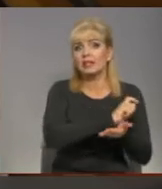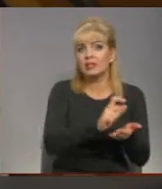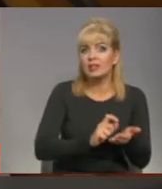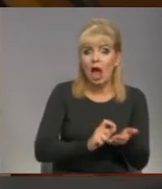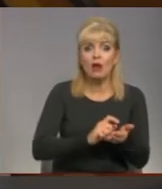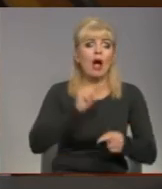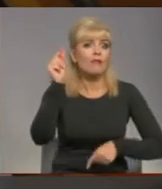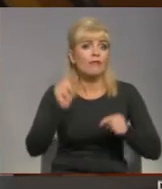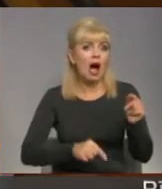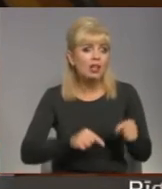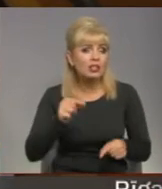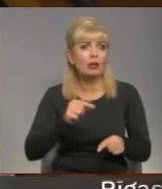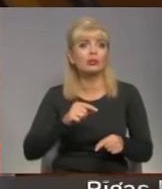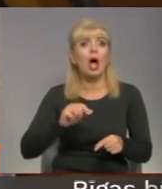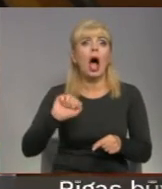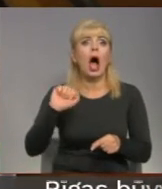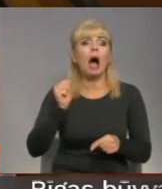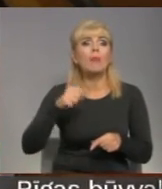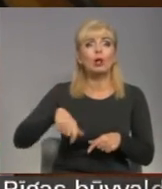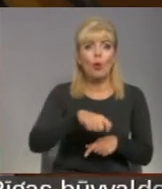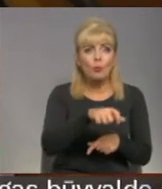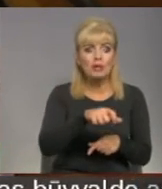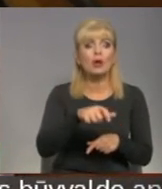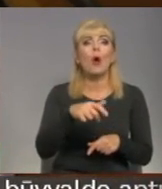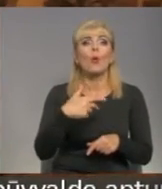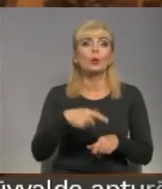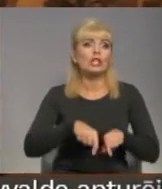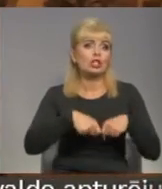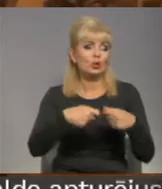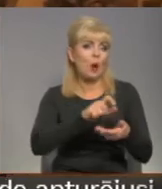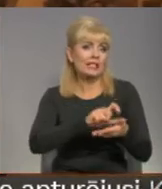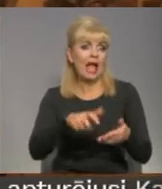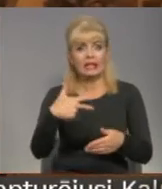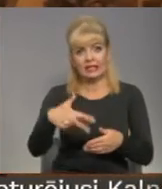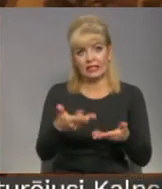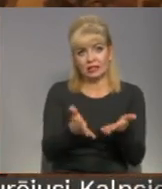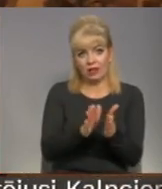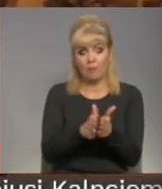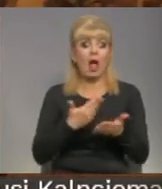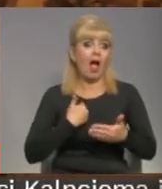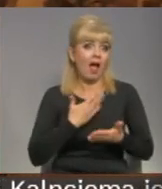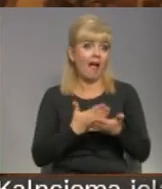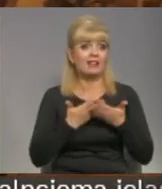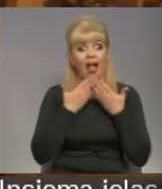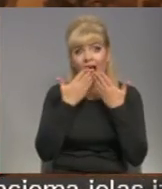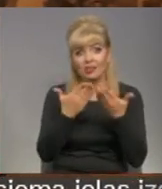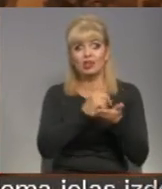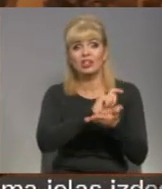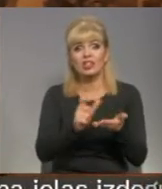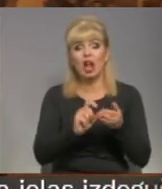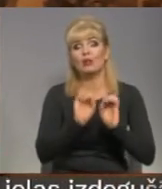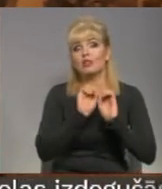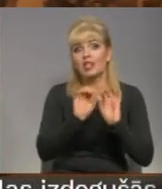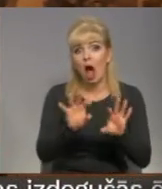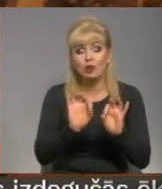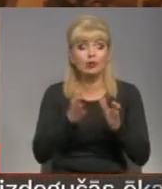festivālu Upītis Obeļdors. Viņa dzēja izdota 30 grāmatās. Es lasēju Antona gromatas ir dzējuļus ir stostus. Man